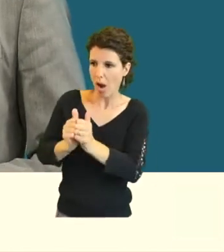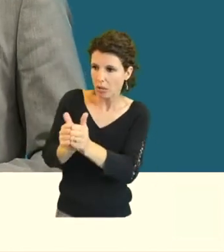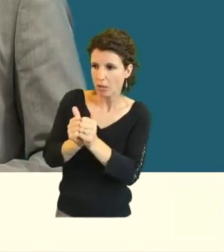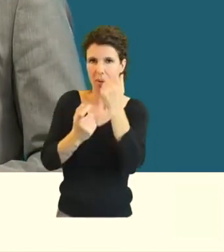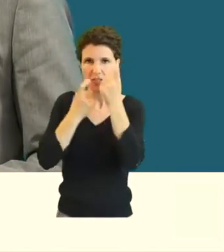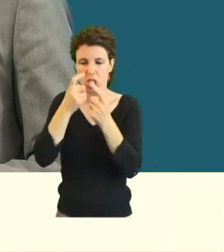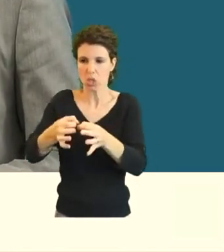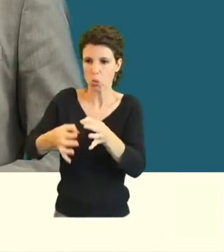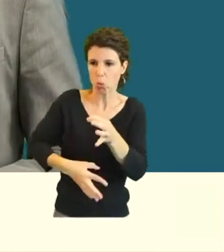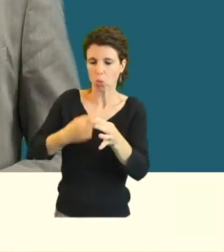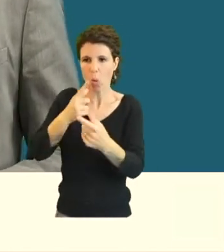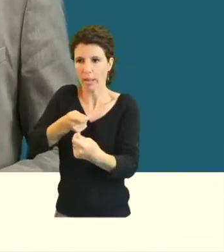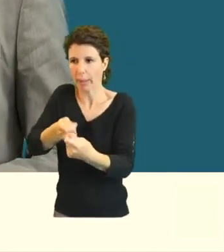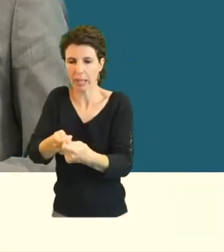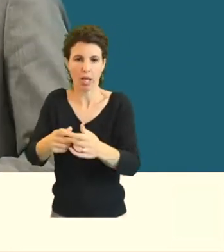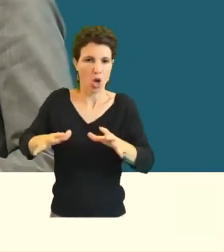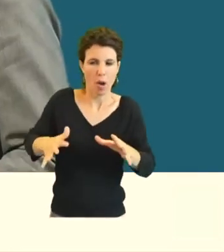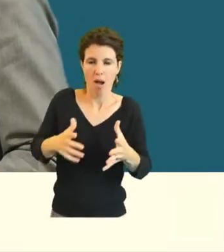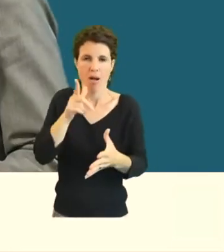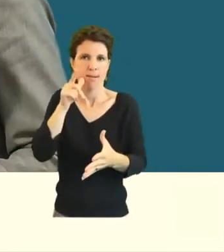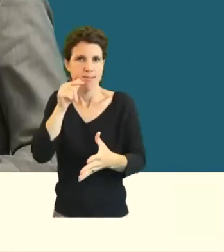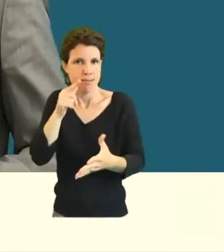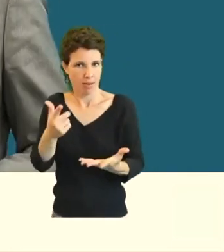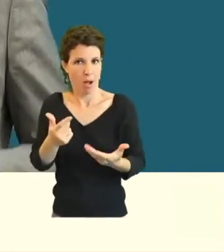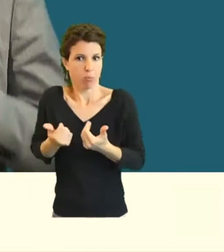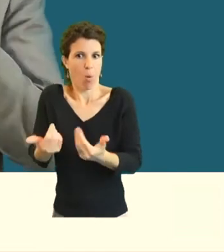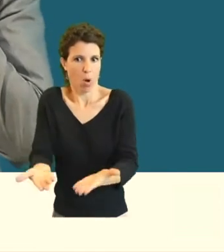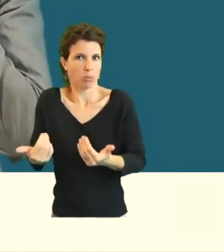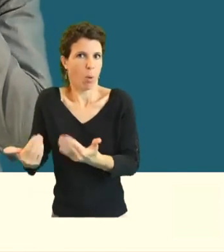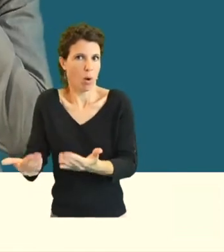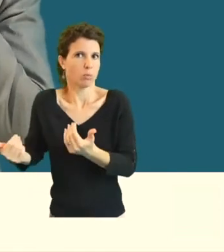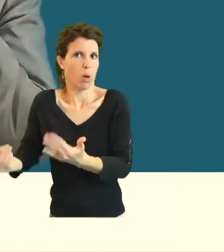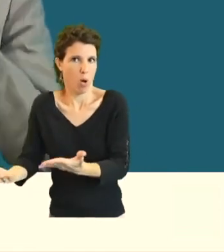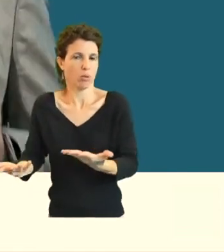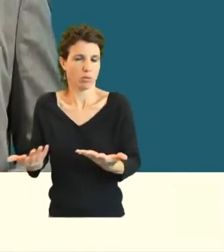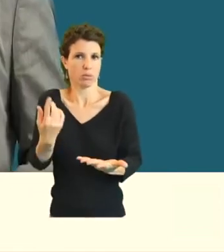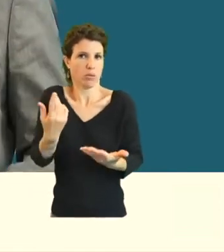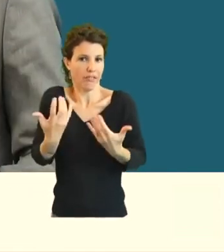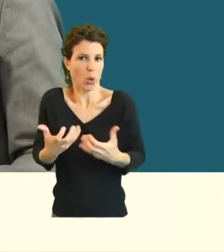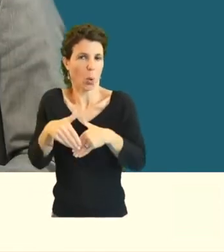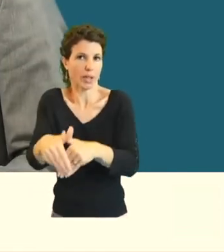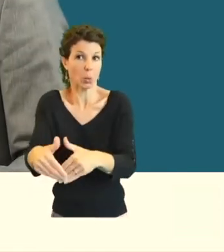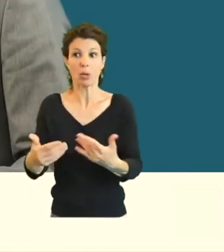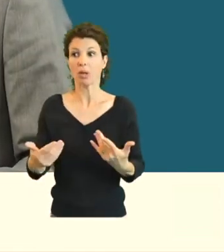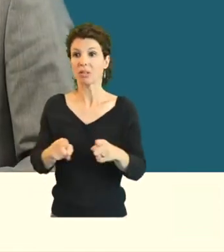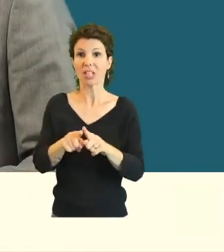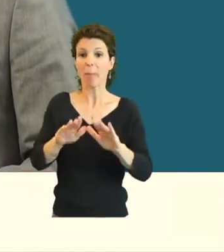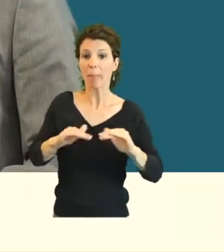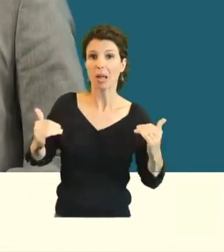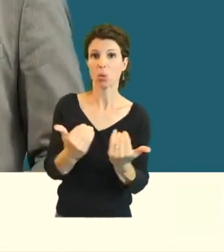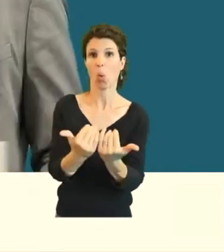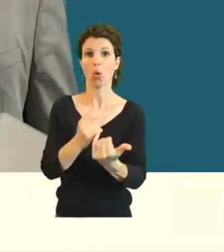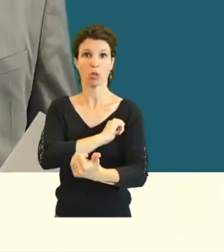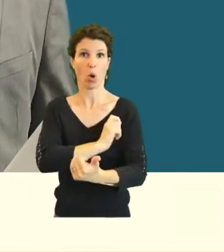solutions pour continuer à proposer une offre, à ouvrir très largement nos plateaux sportifs, à favoriser la pratique du